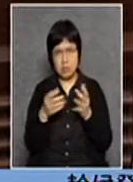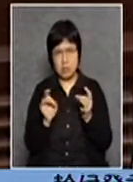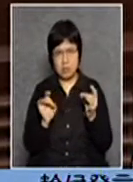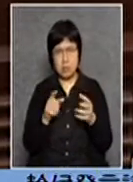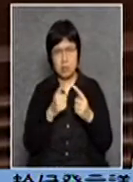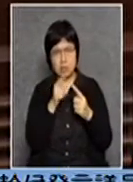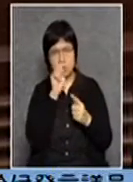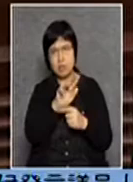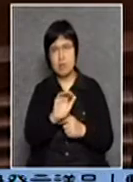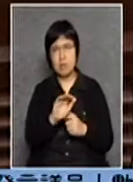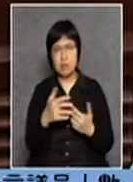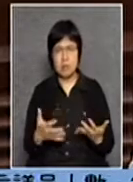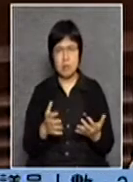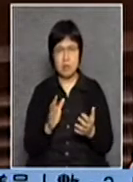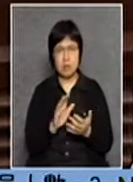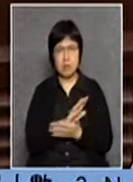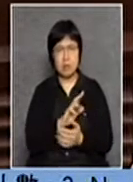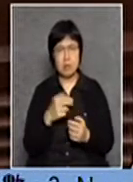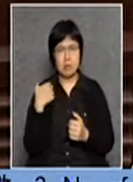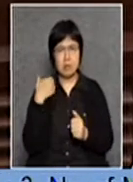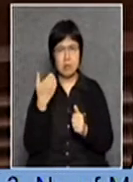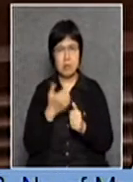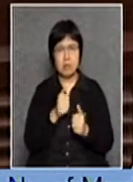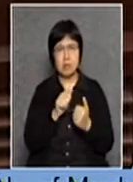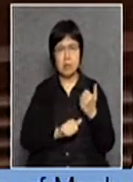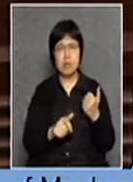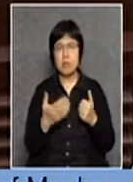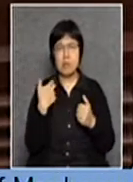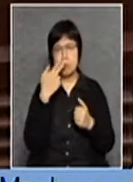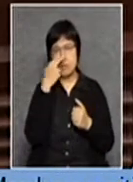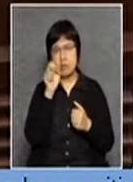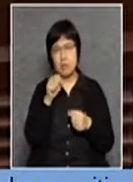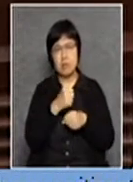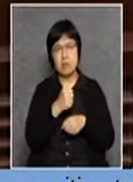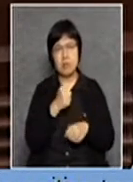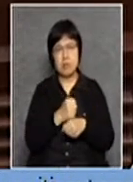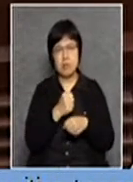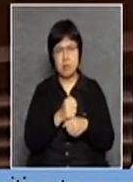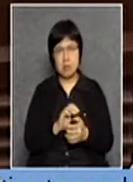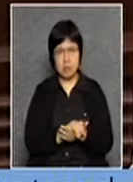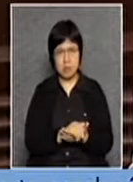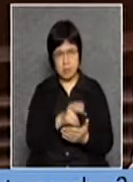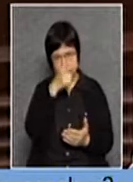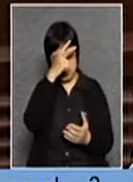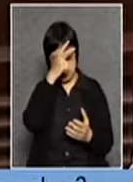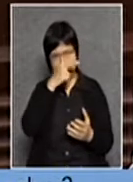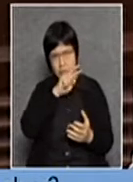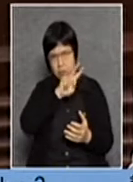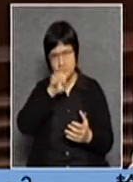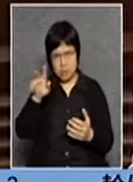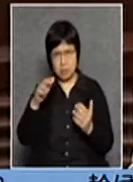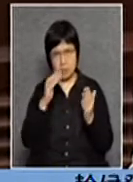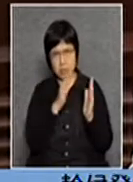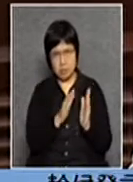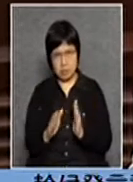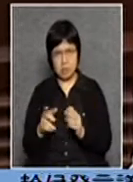閱。今年的委任亦是按照過往的做法進行，該局會檢視有關的安排，